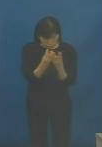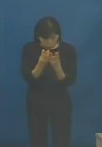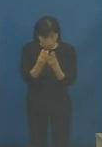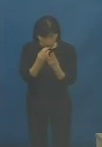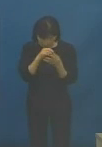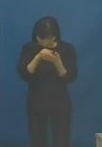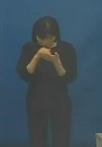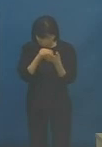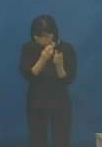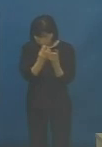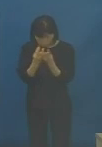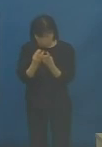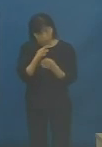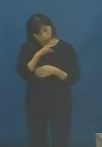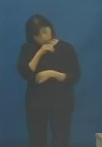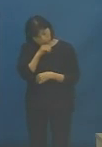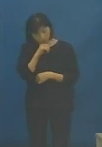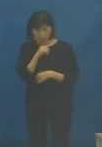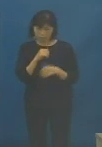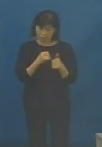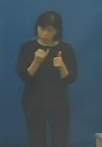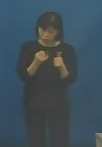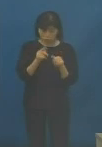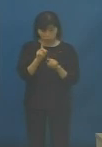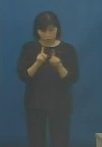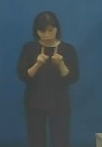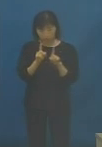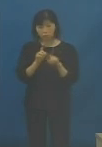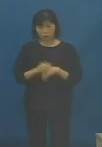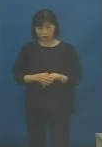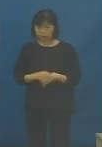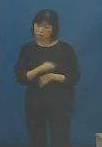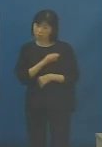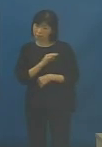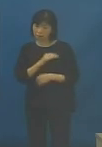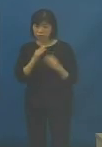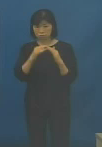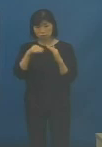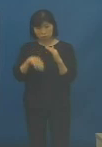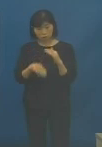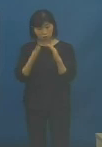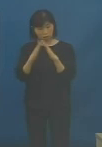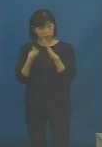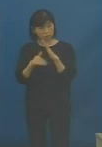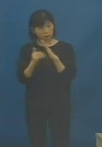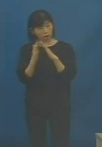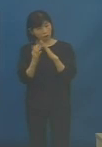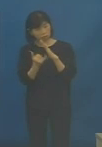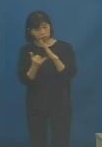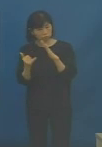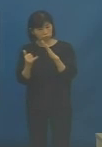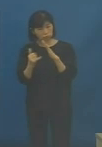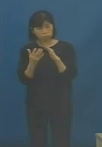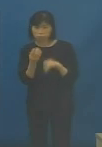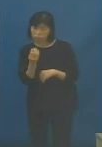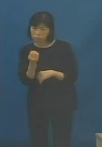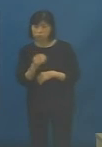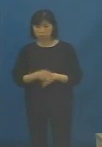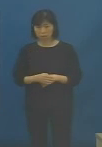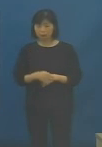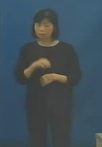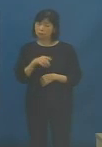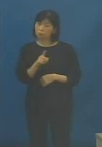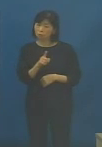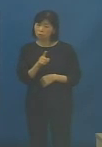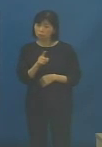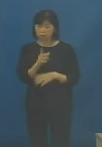に年齢から性別からですね、そしてお名前に住所にご家族の構成に、どこどこに何月何日